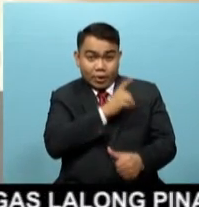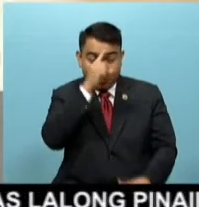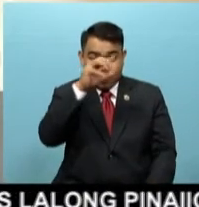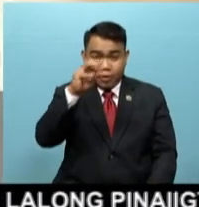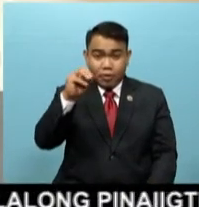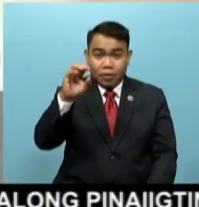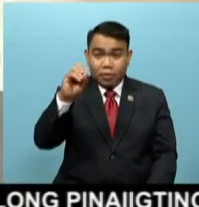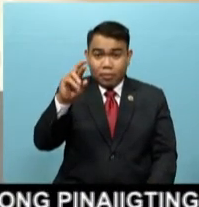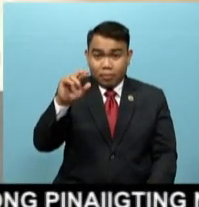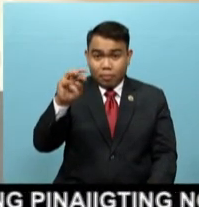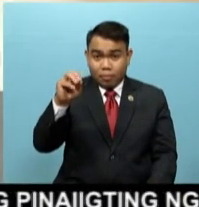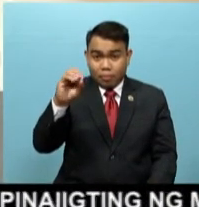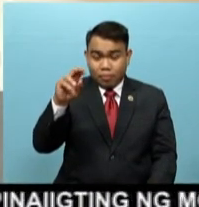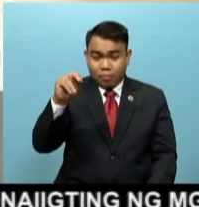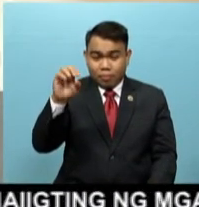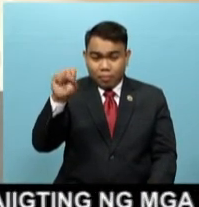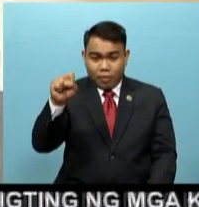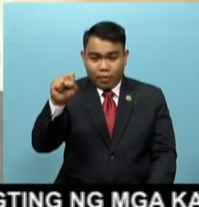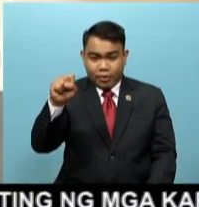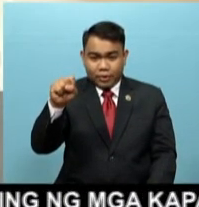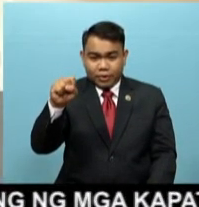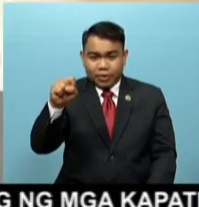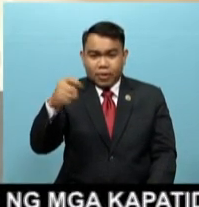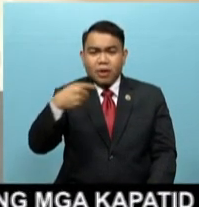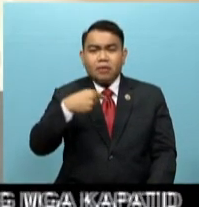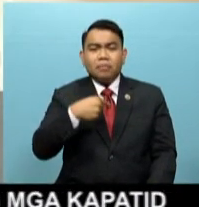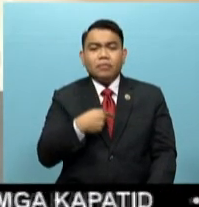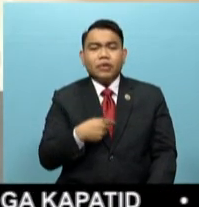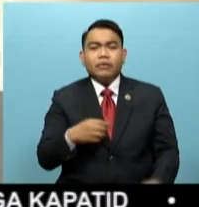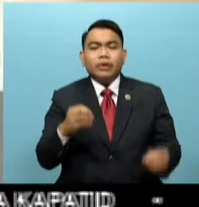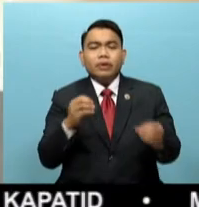Panginoon, wala ang iksyap. Ako ay